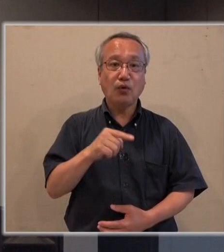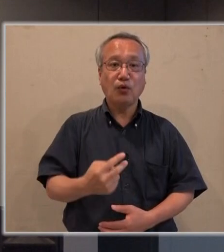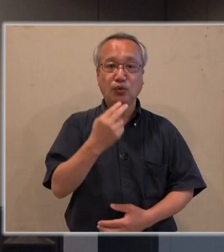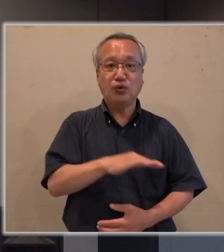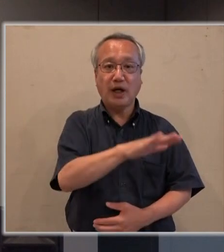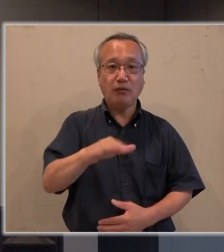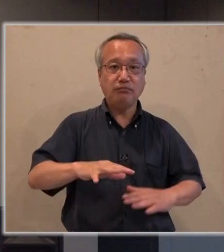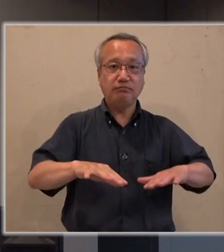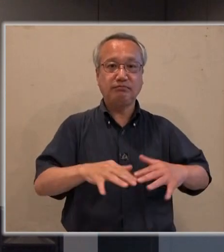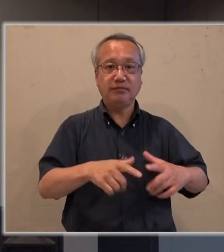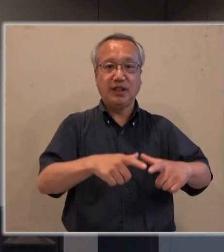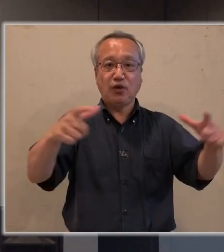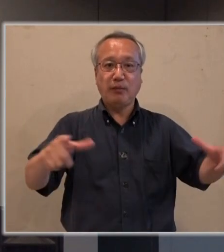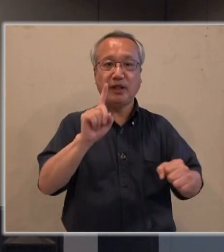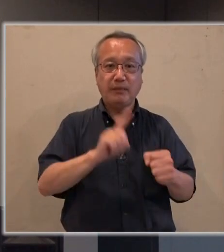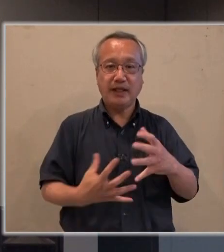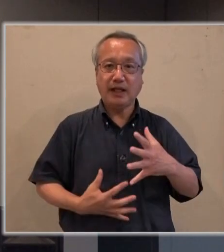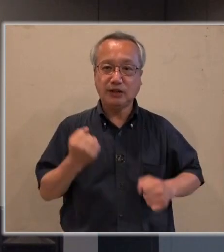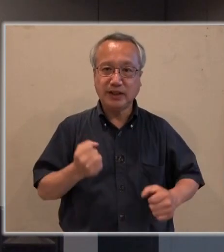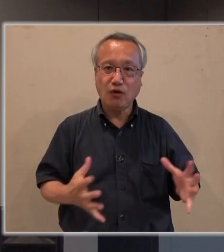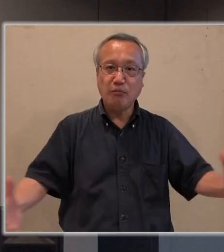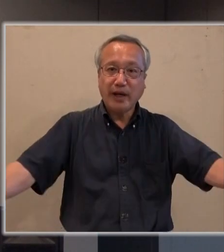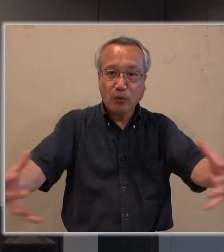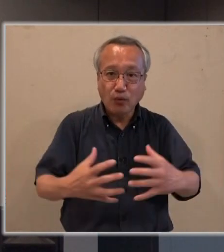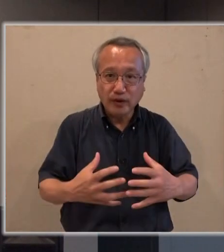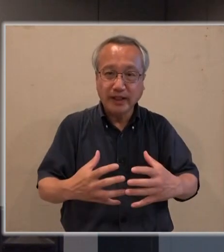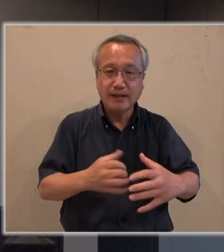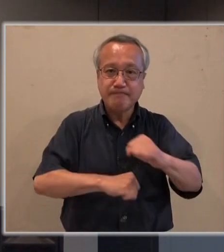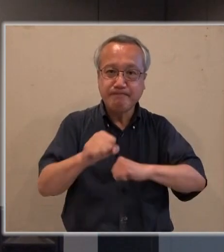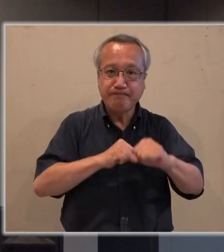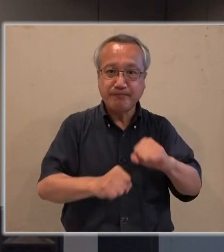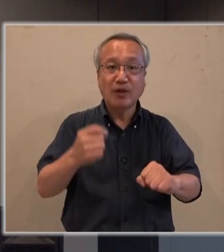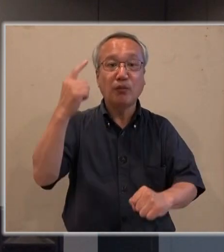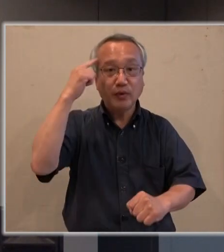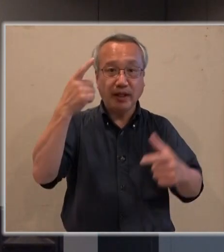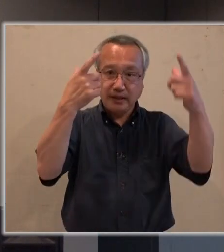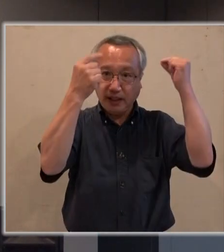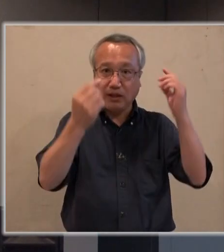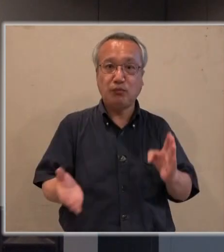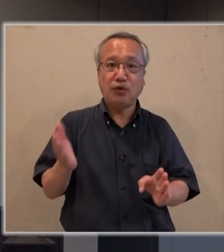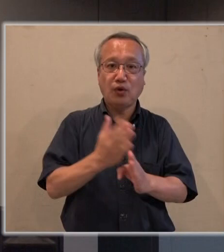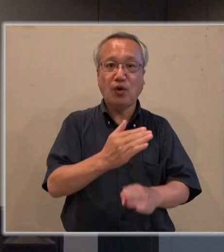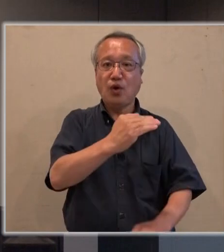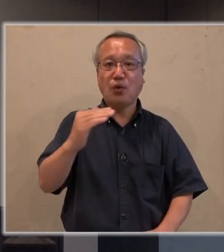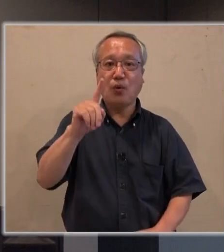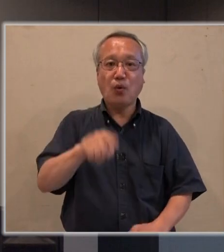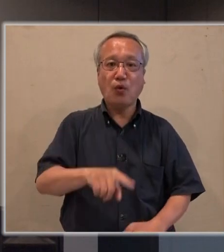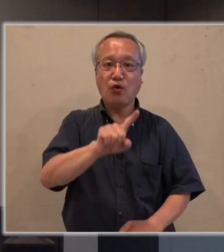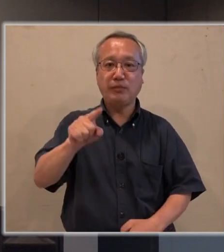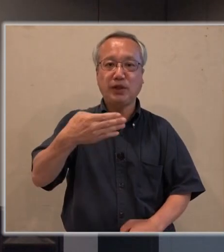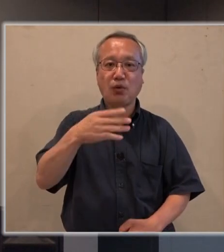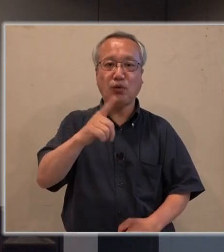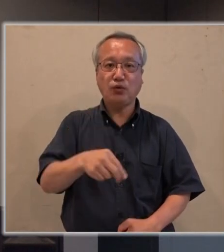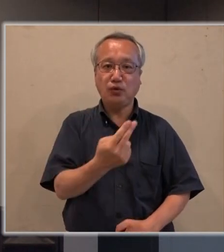学生を巻き込んで活動しようと思い、上智大学に帰ってからはこの Go Beyond という団体を立ち上げ